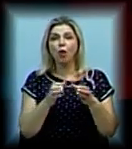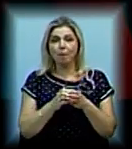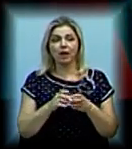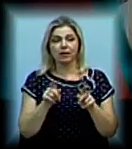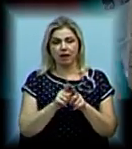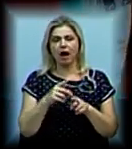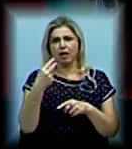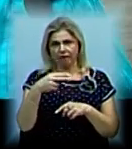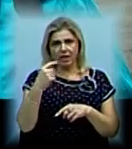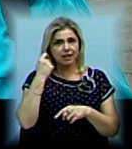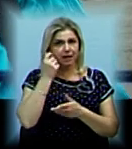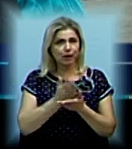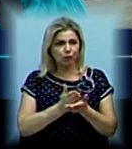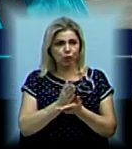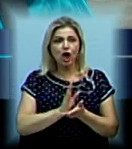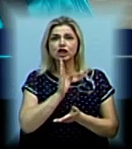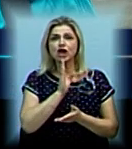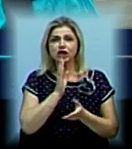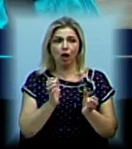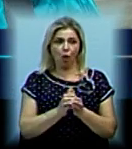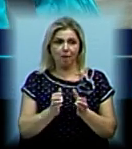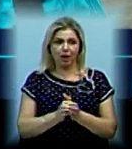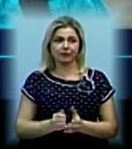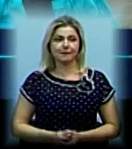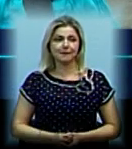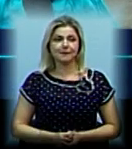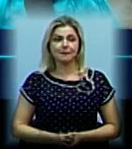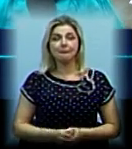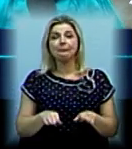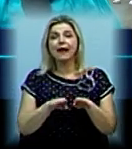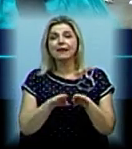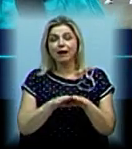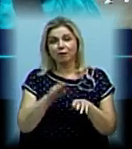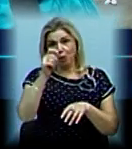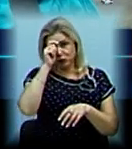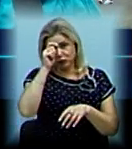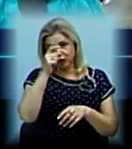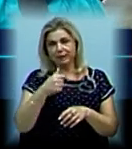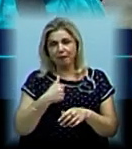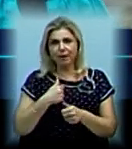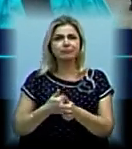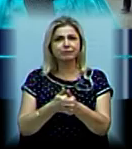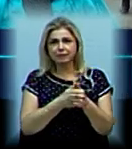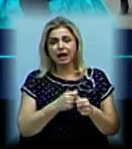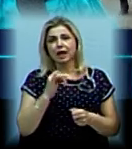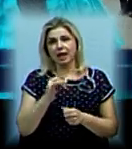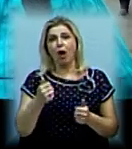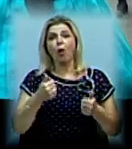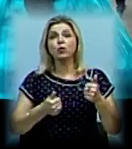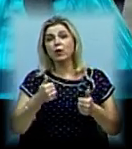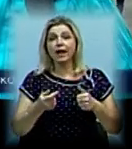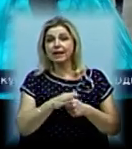вже 20 років. Мы наравне с мужчинами гоняемся. Вот, создаем друг другу конкуренцию, и друг